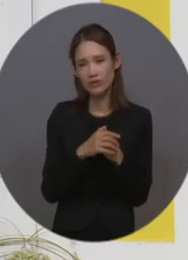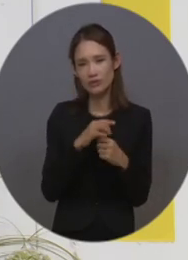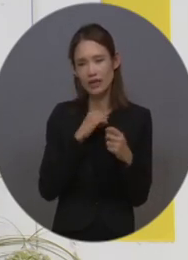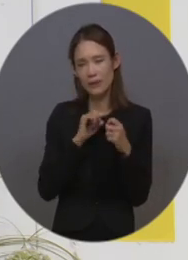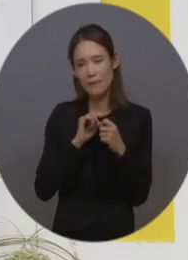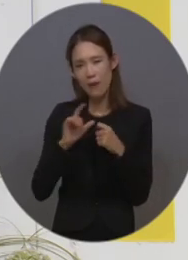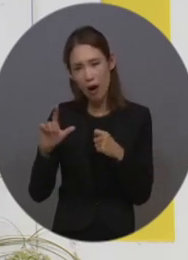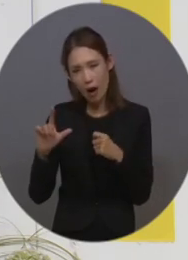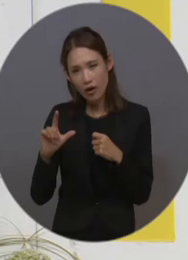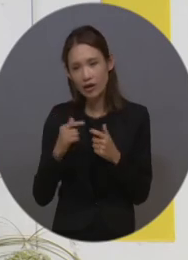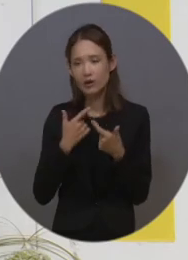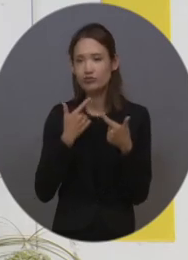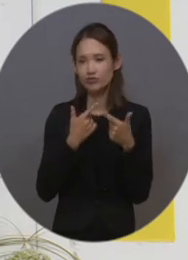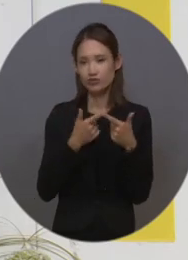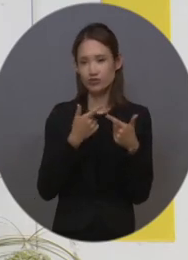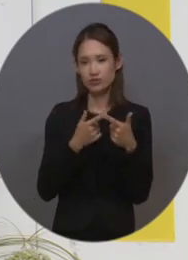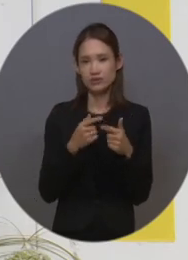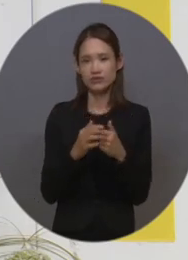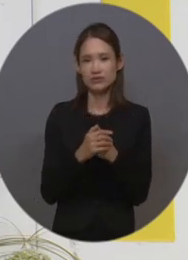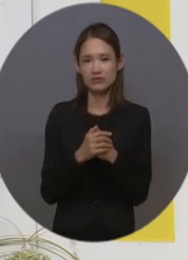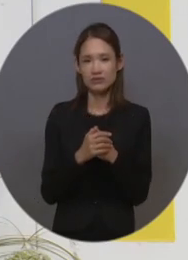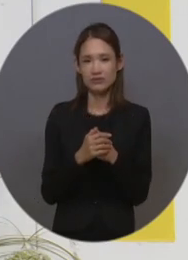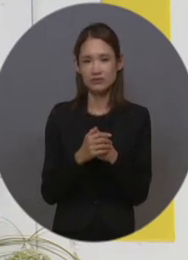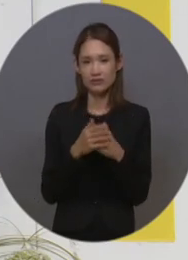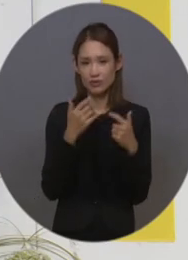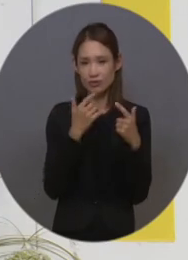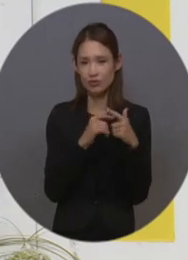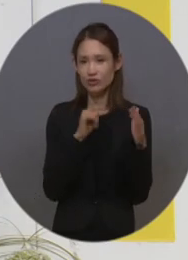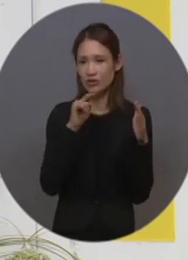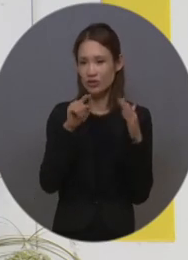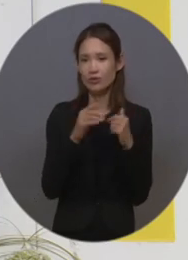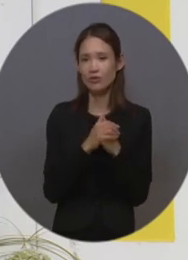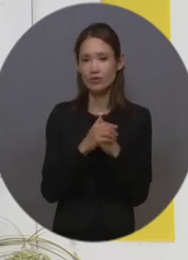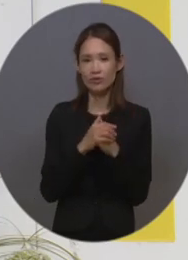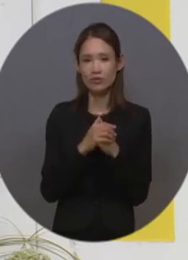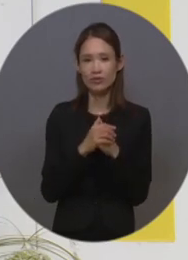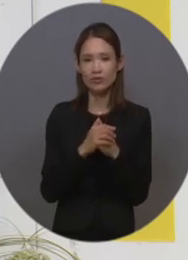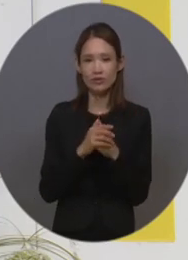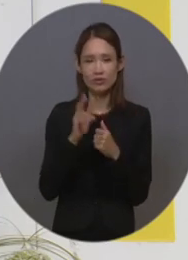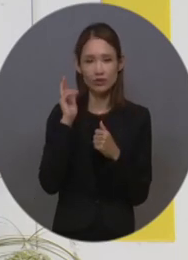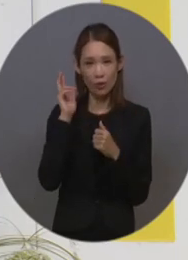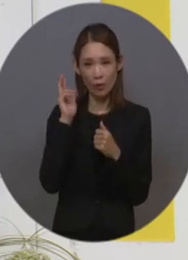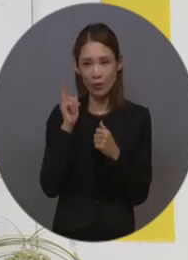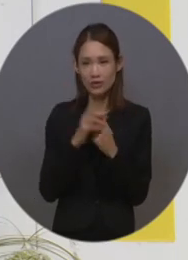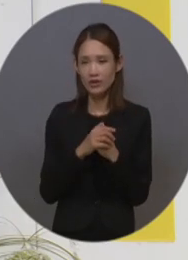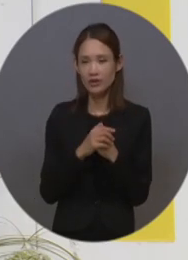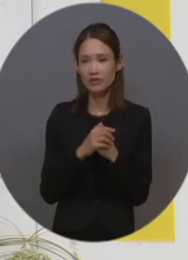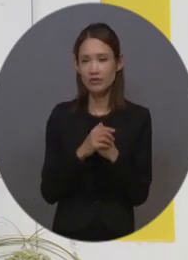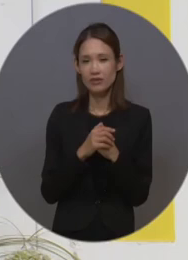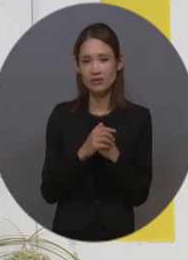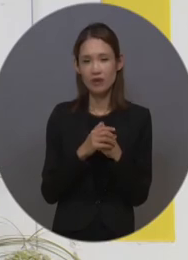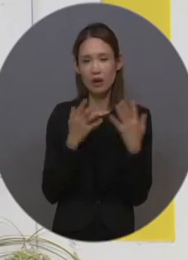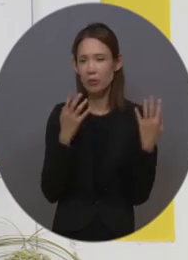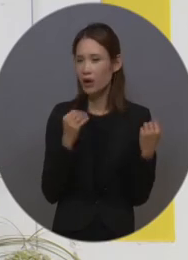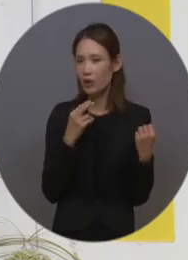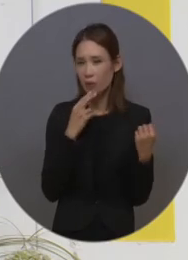게 부산이에요. 그러네요. 네, 그래서 부산으로 갔는데 네. 보니까 호텔이 저희가 네. 보니까 그렇게